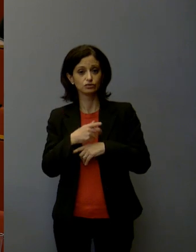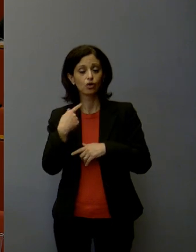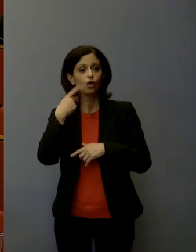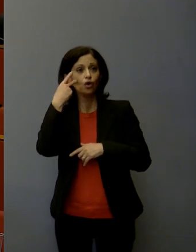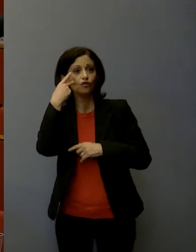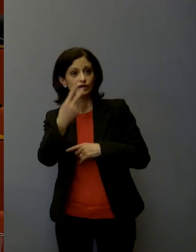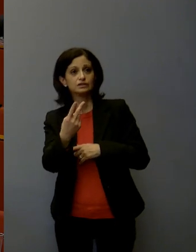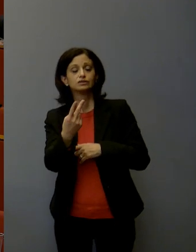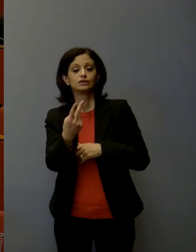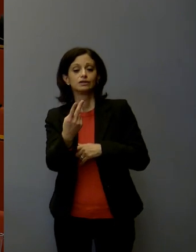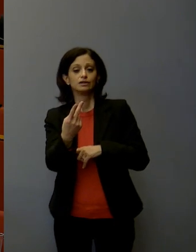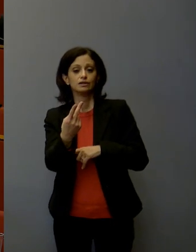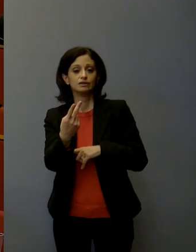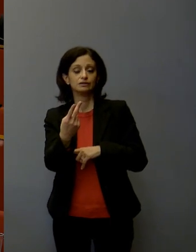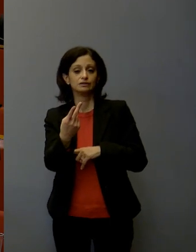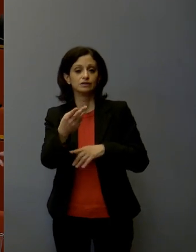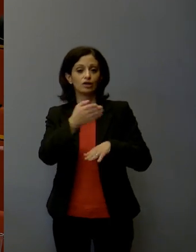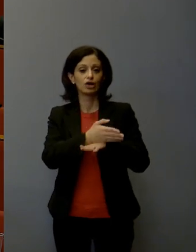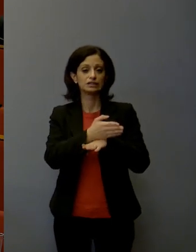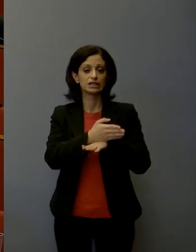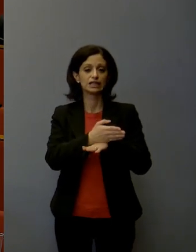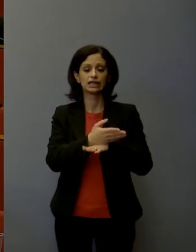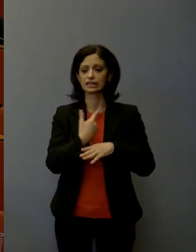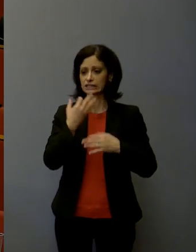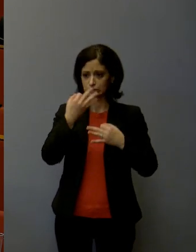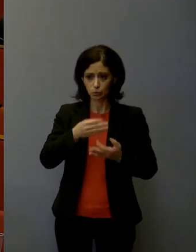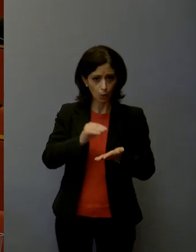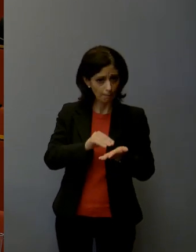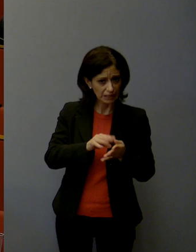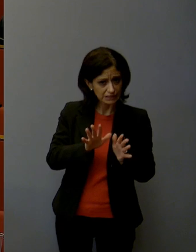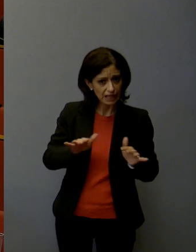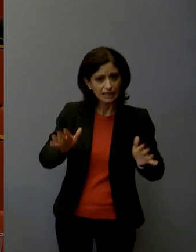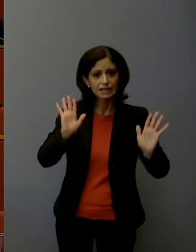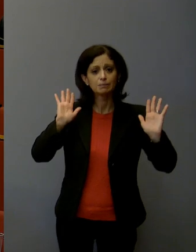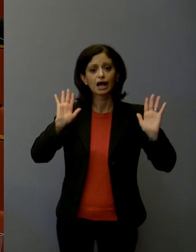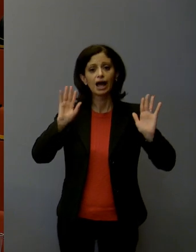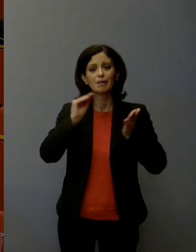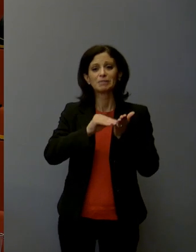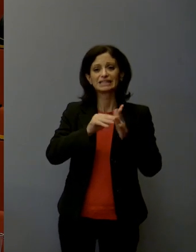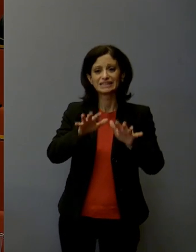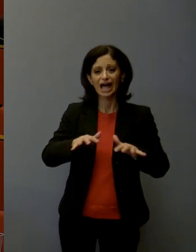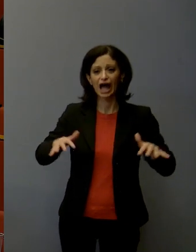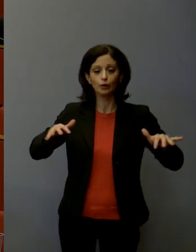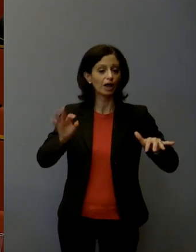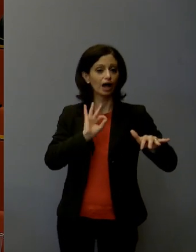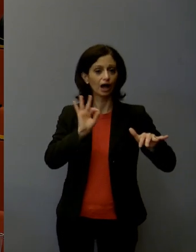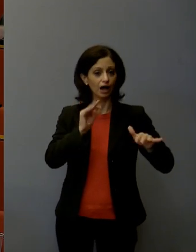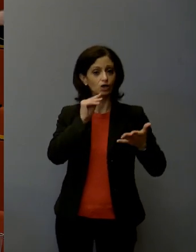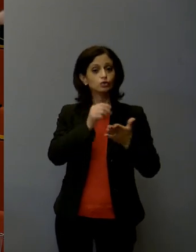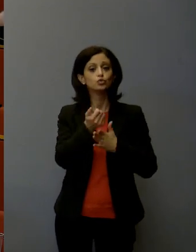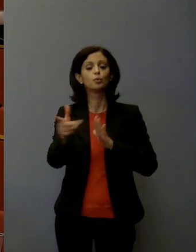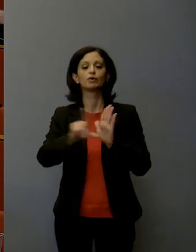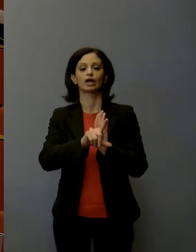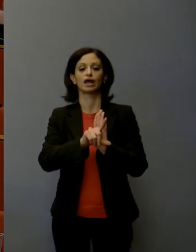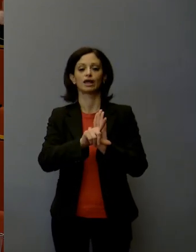che i consiglieri Certamente erano presenti in aula ma qui non parliamo di presenze in aula parliamo di numero